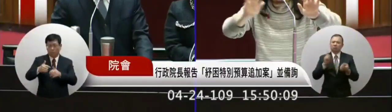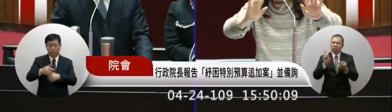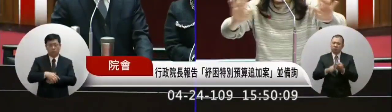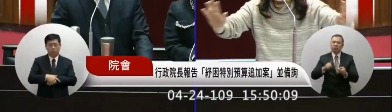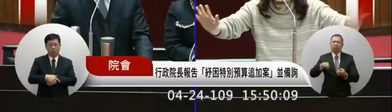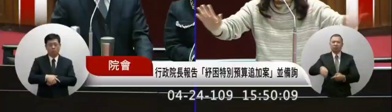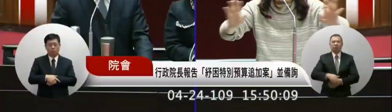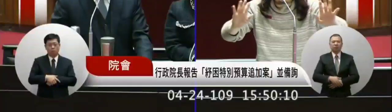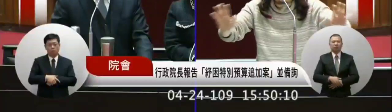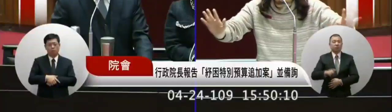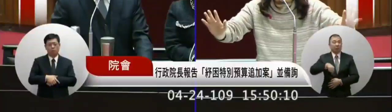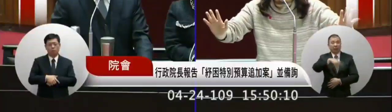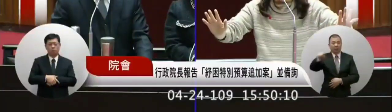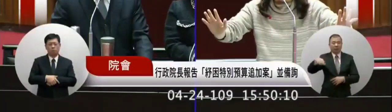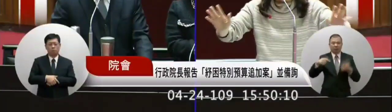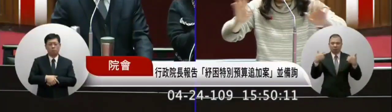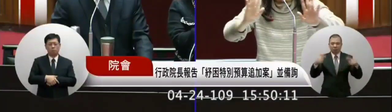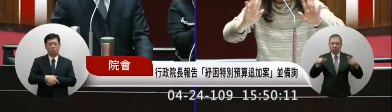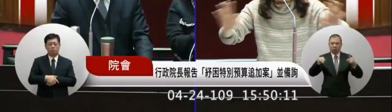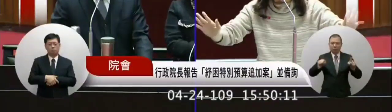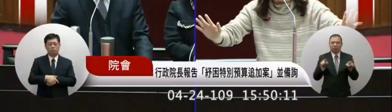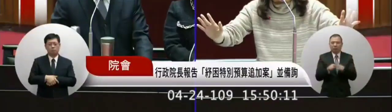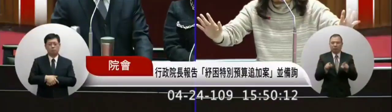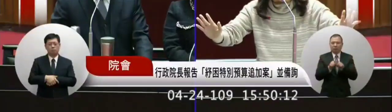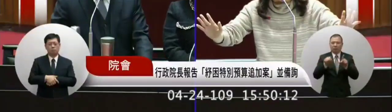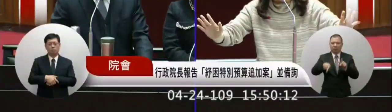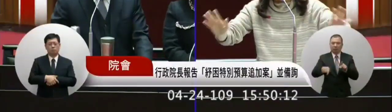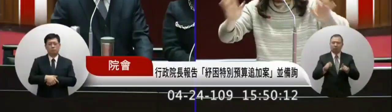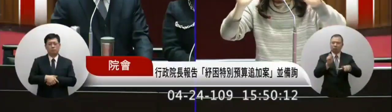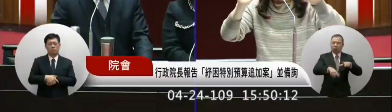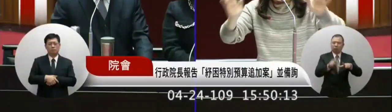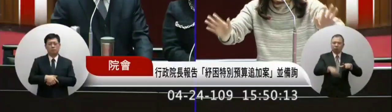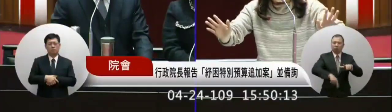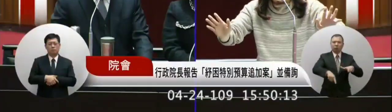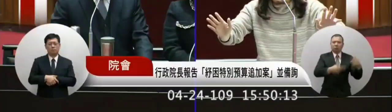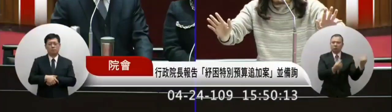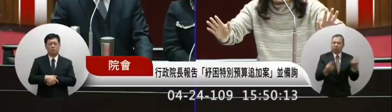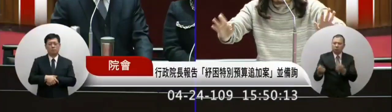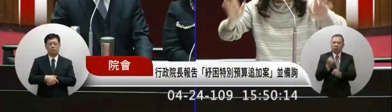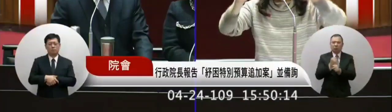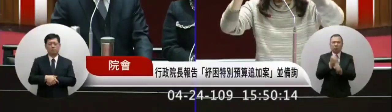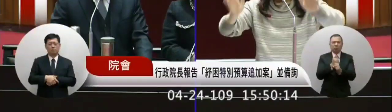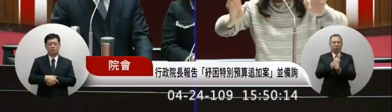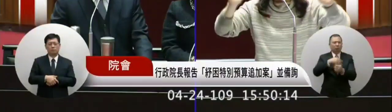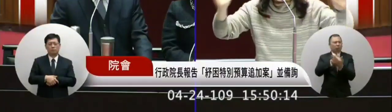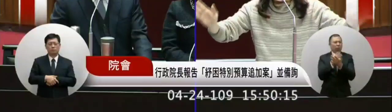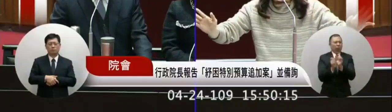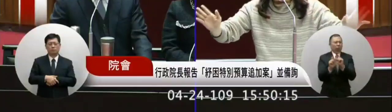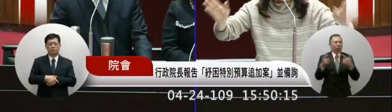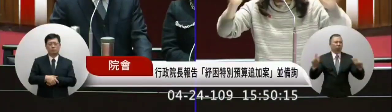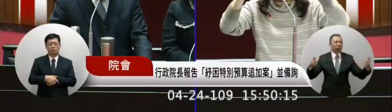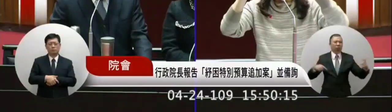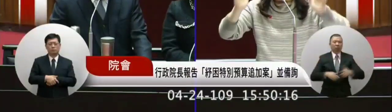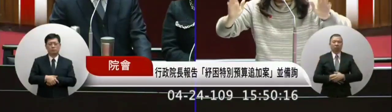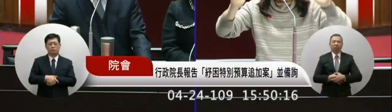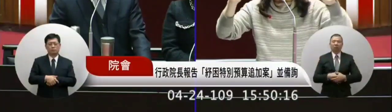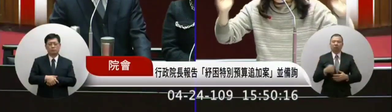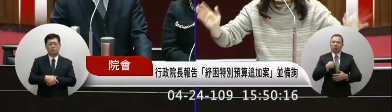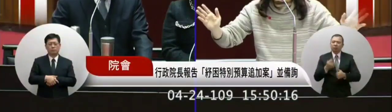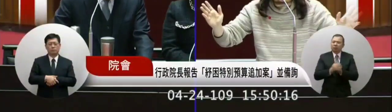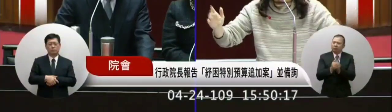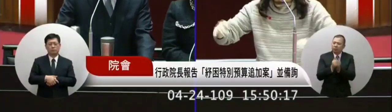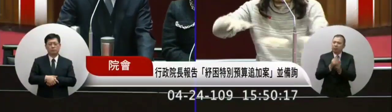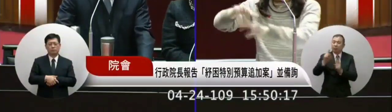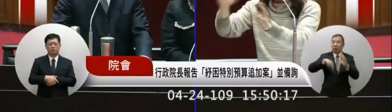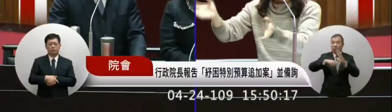就这种属于非典的工作者哦，现在太多元了，所以我还是要拜托一下，有关于这个部分，请院长